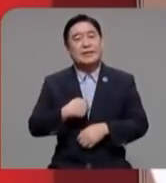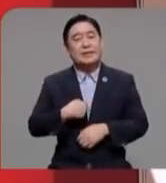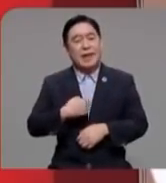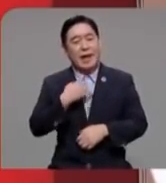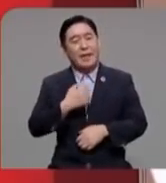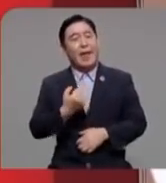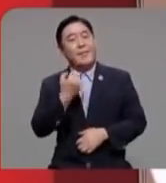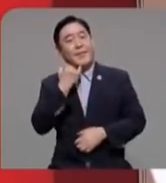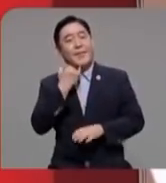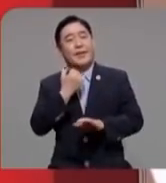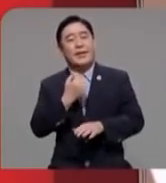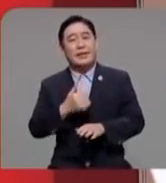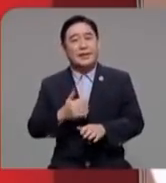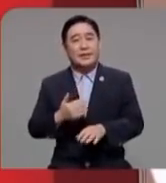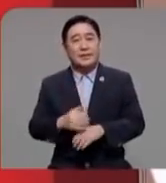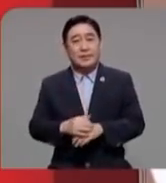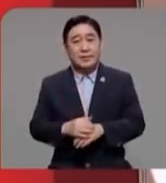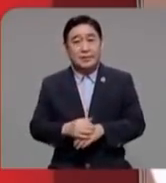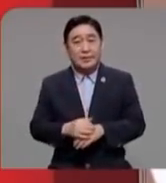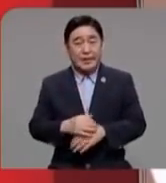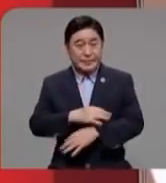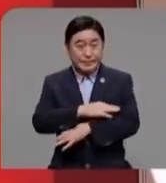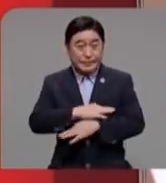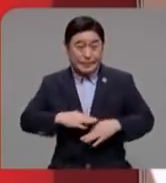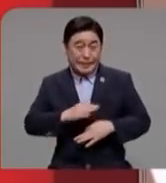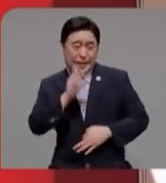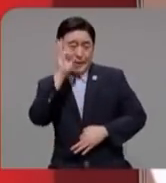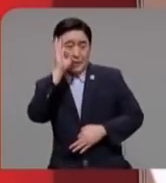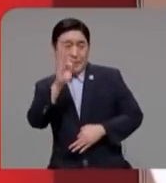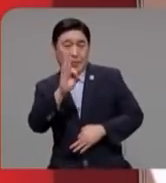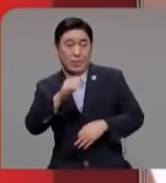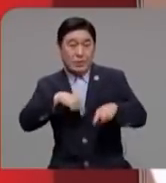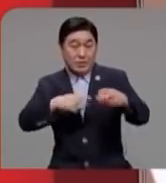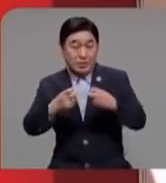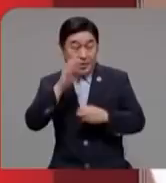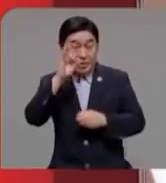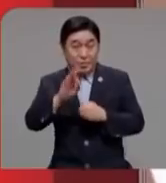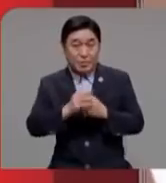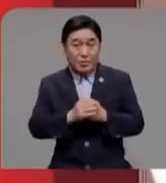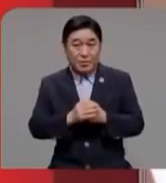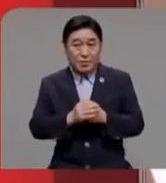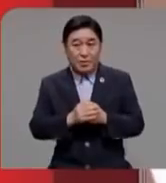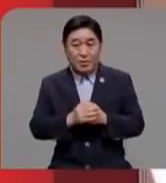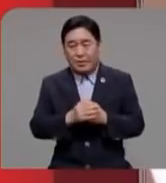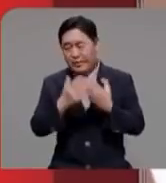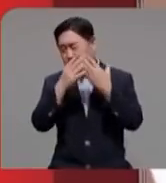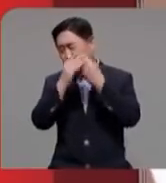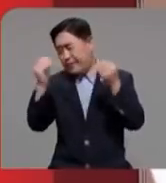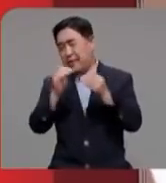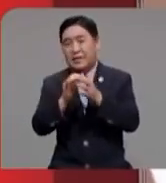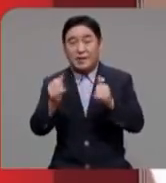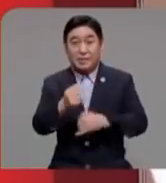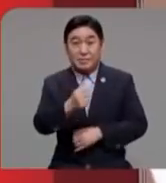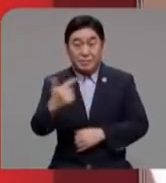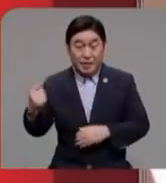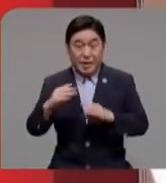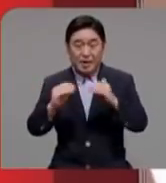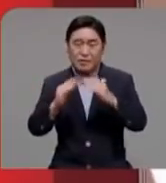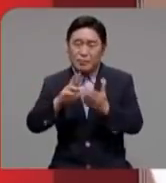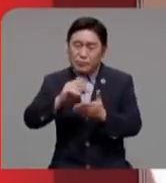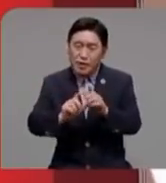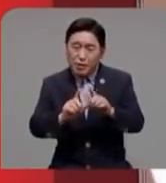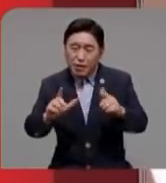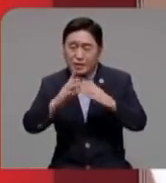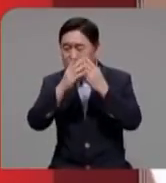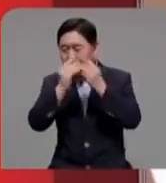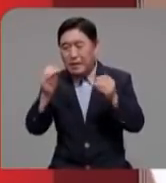이 부패 카르텔 이런 걸 보고 이제 사실은 정책을 보고 저 고개를 돌린 사람들도 많겠죠. 부동산이라든가 이런 문제